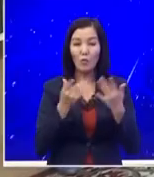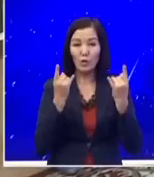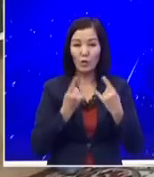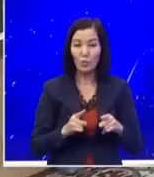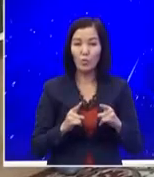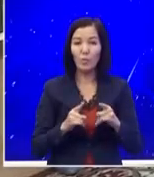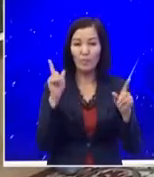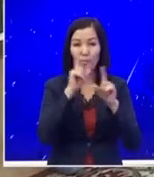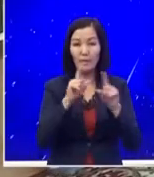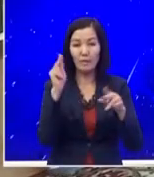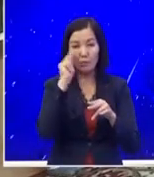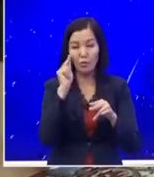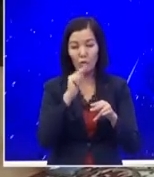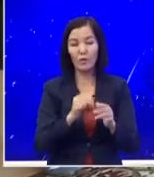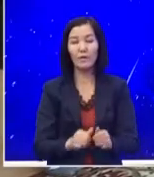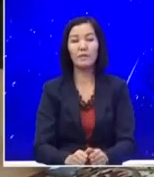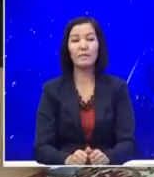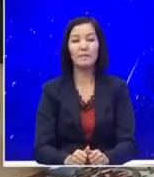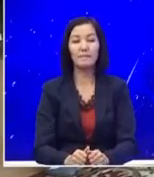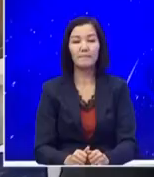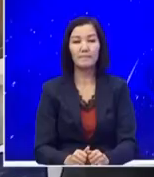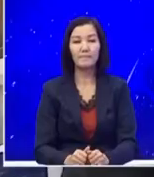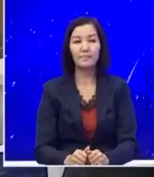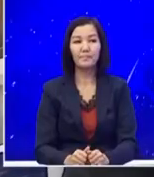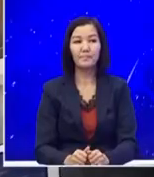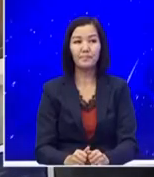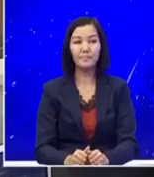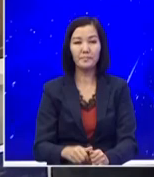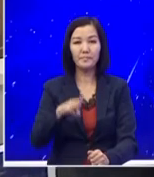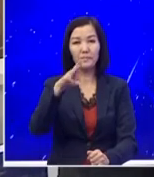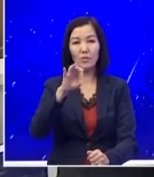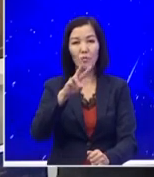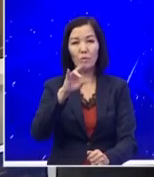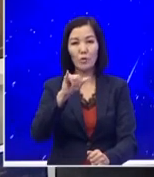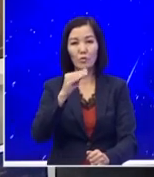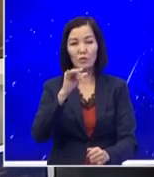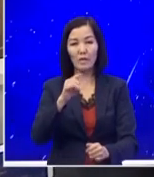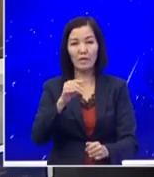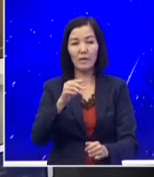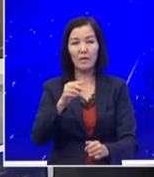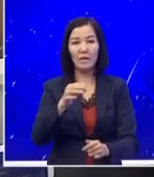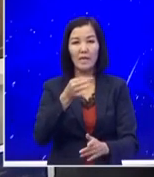өнген өлкесінің дамуына өзіндік үлесін қосып жүр. Төлеужан Ғұмаровты мен енді ертеректен